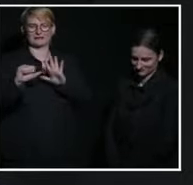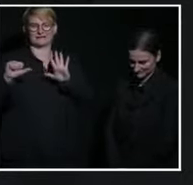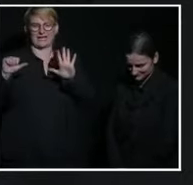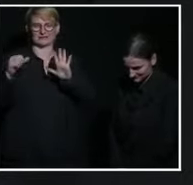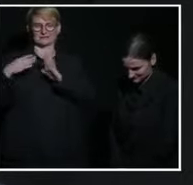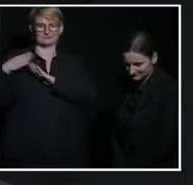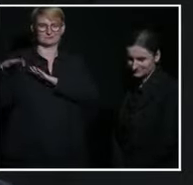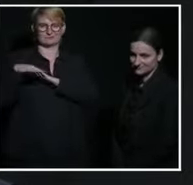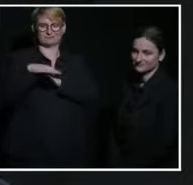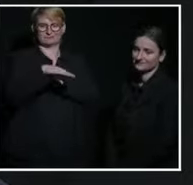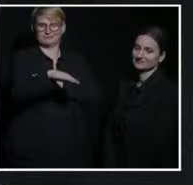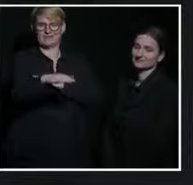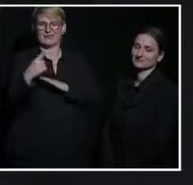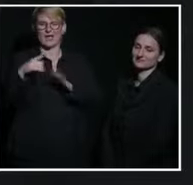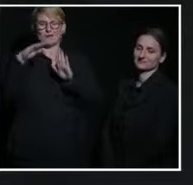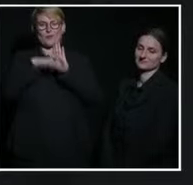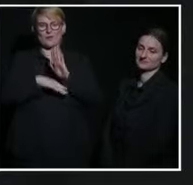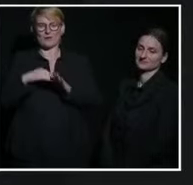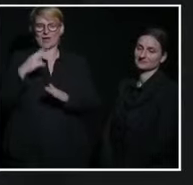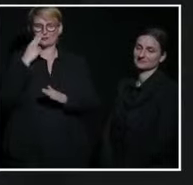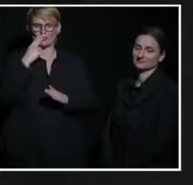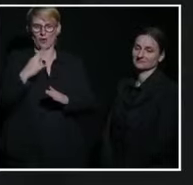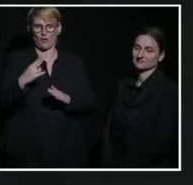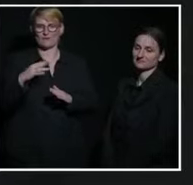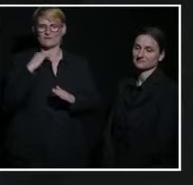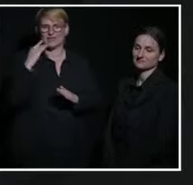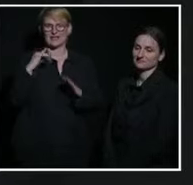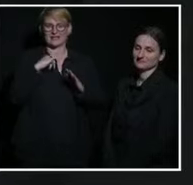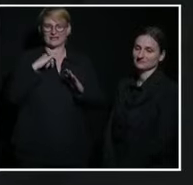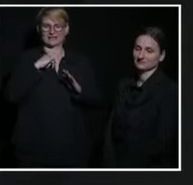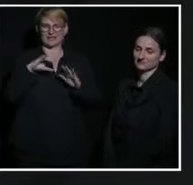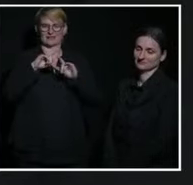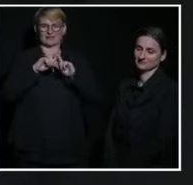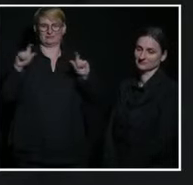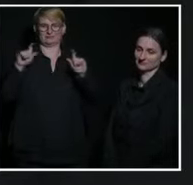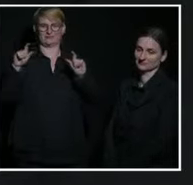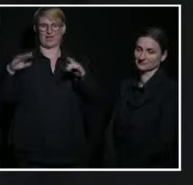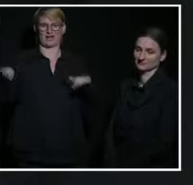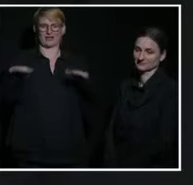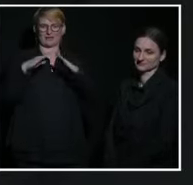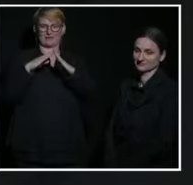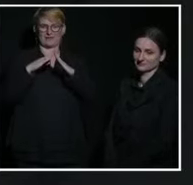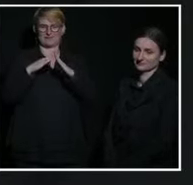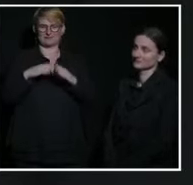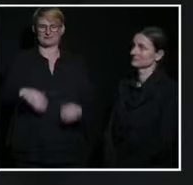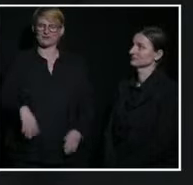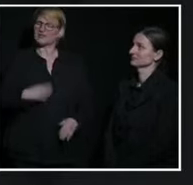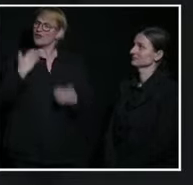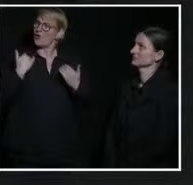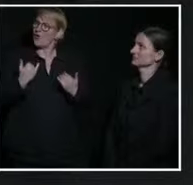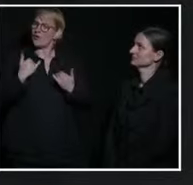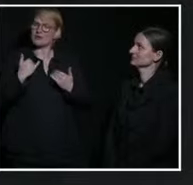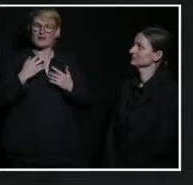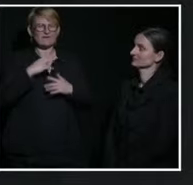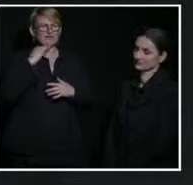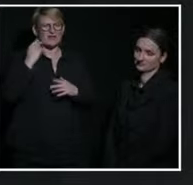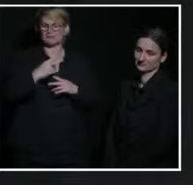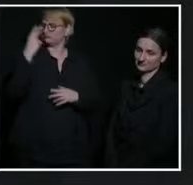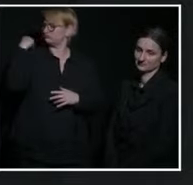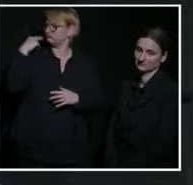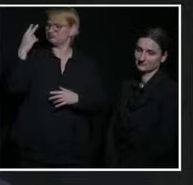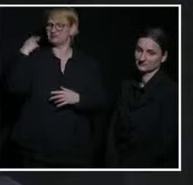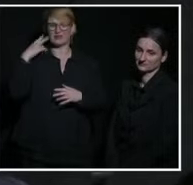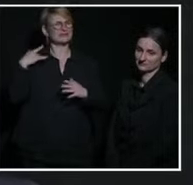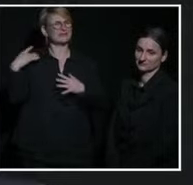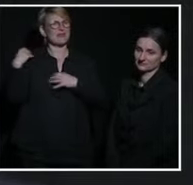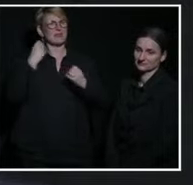interessante Veranstaltungen und Themen in der Akademie. Herr Bönte, heute haben wir viel zurückgeschaut. Was nehmen Sie jetzt heute von dem Tag und von dem Projekt